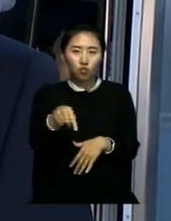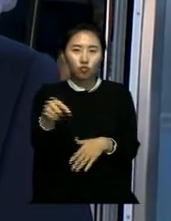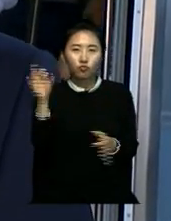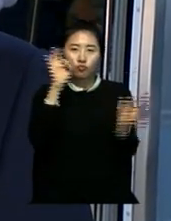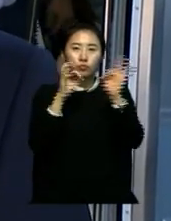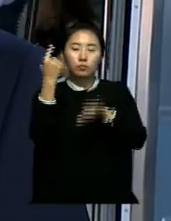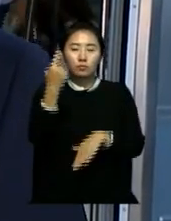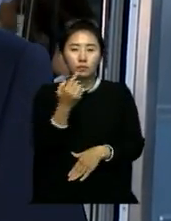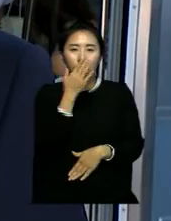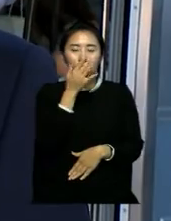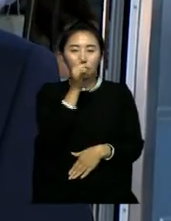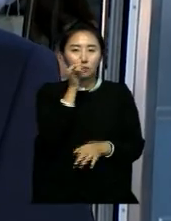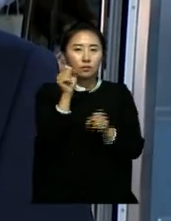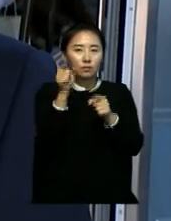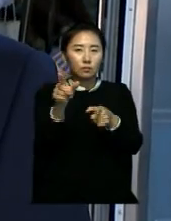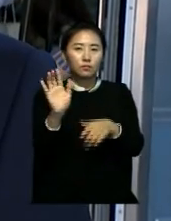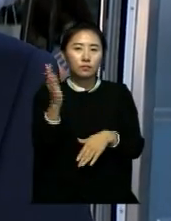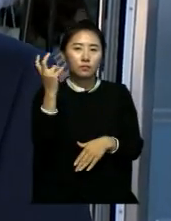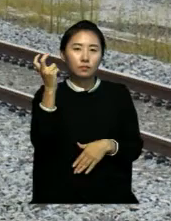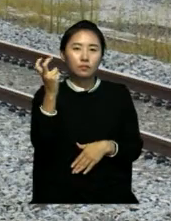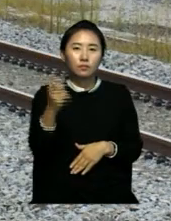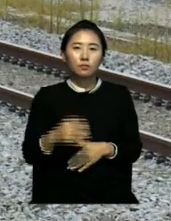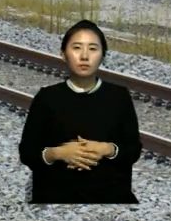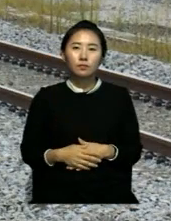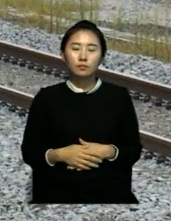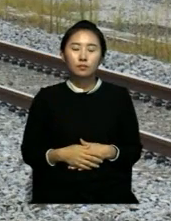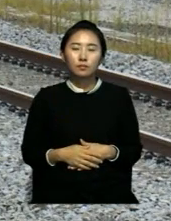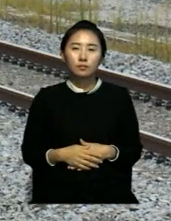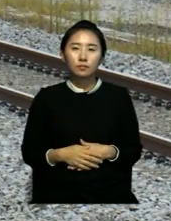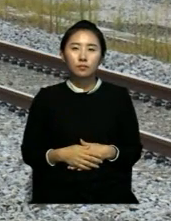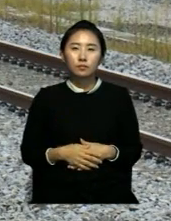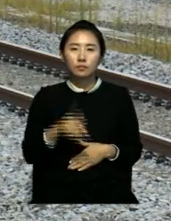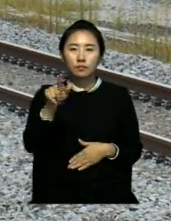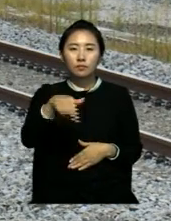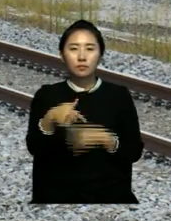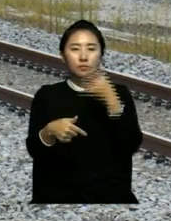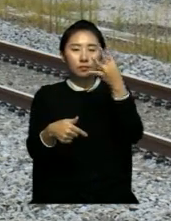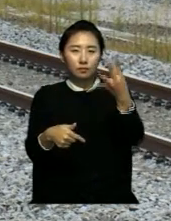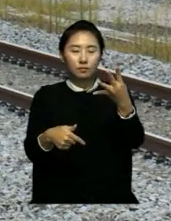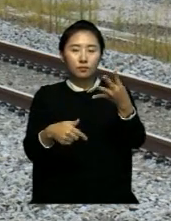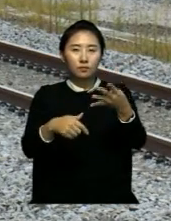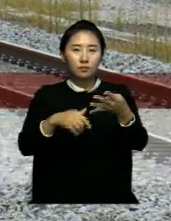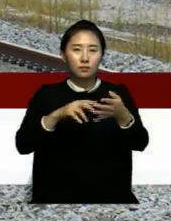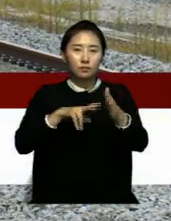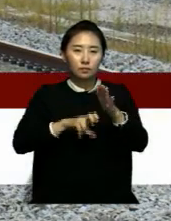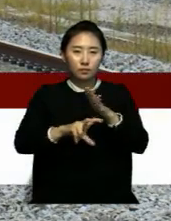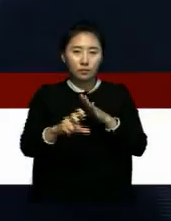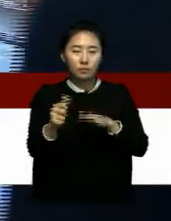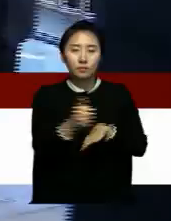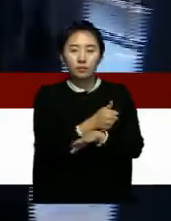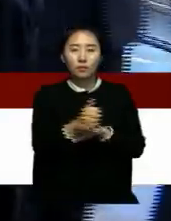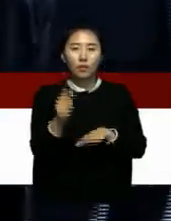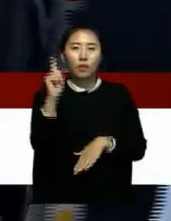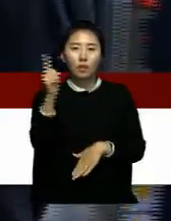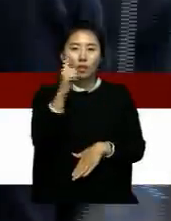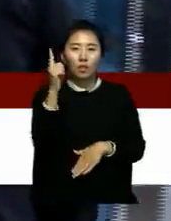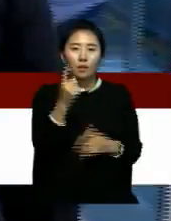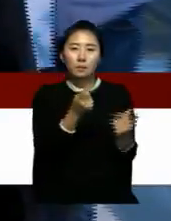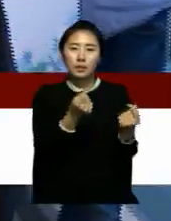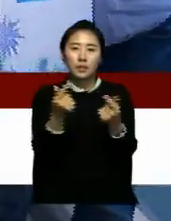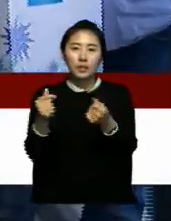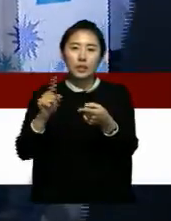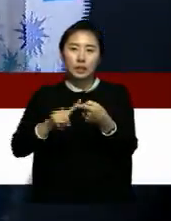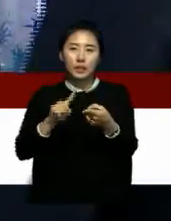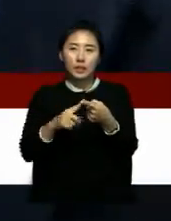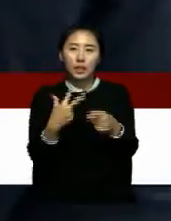있는 계기가 됐다라고 생각을 하고요. 객차는 한 번에 4개량이 움직입니다. 요금은 수도권 전철 요금이